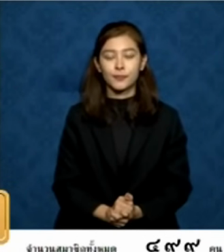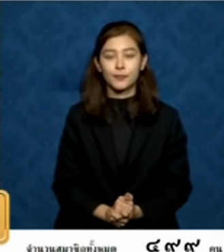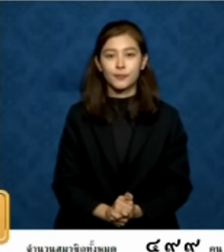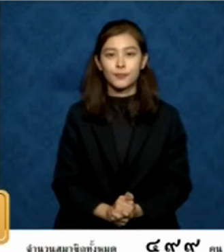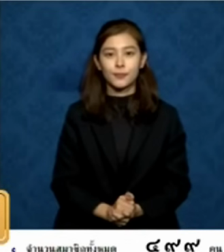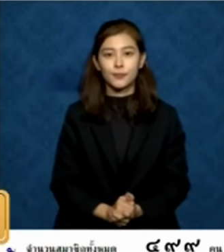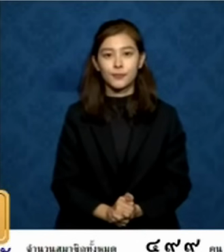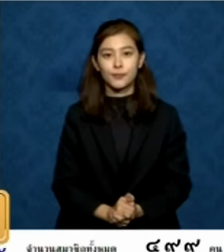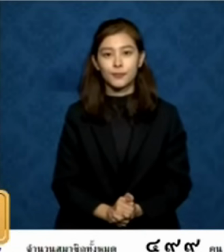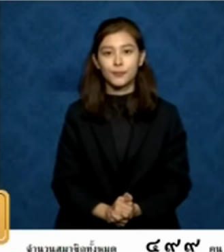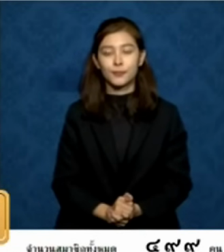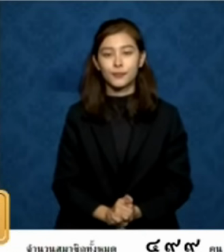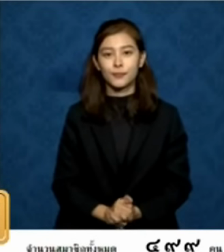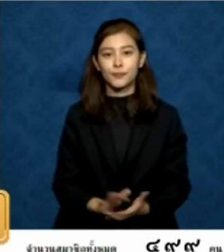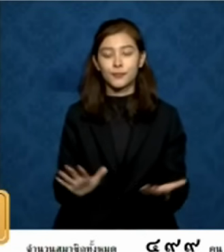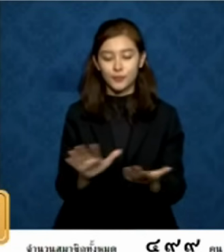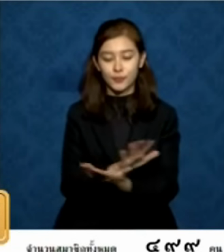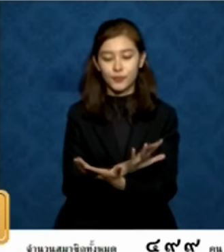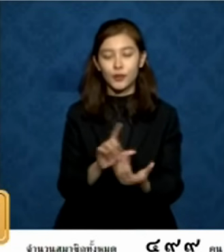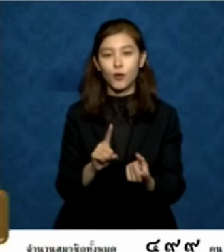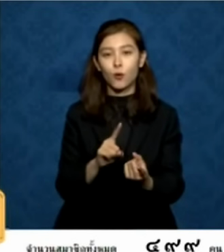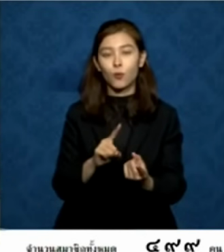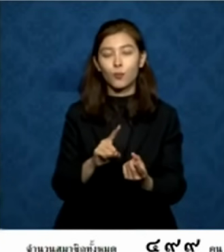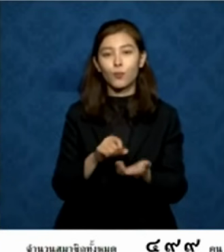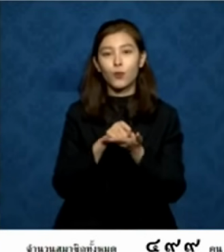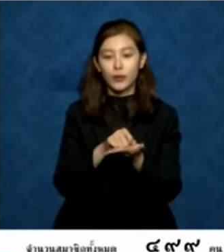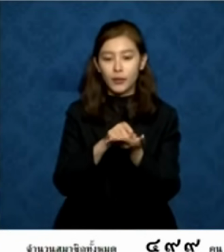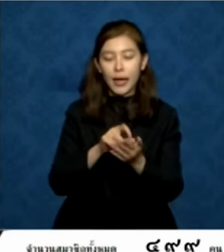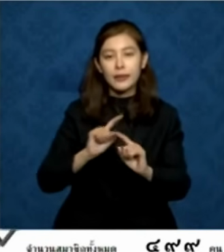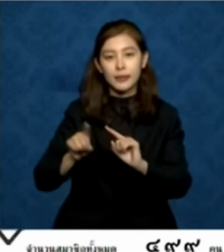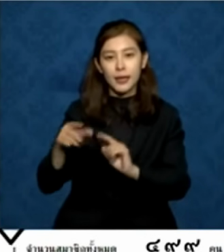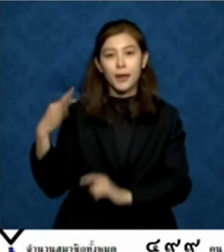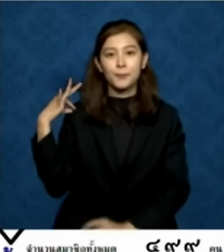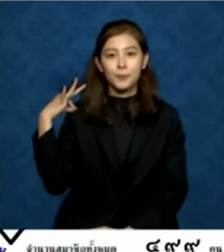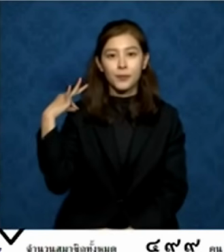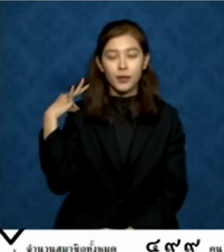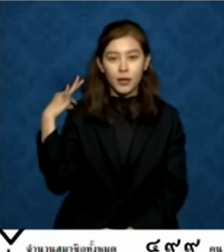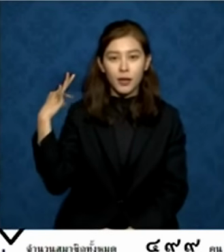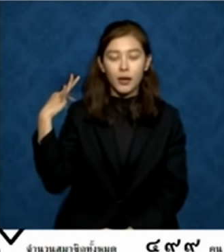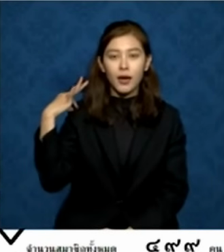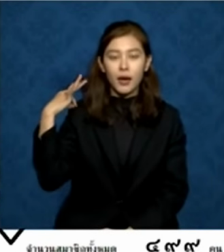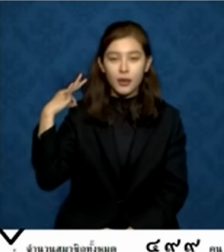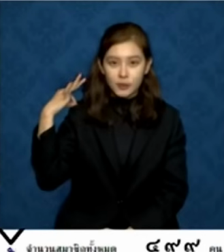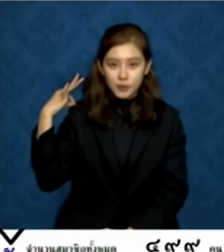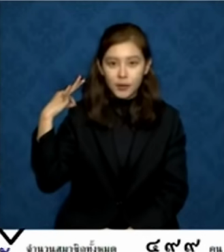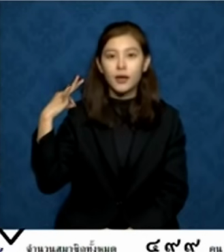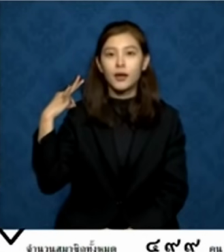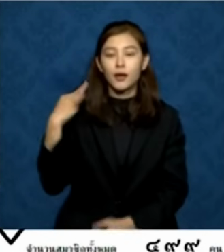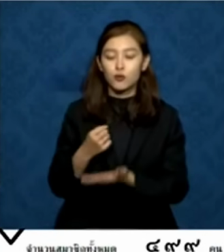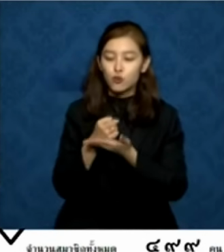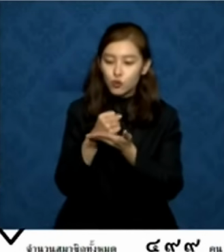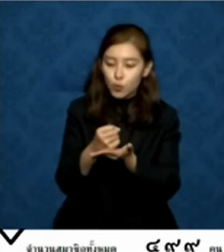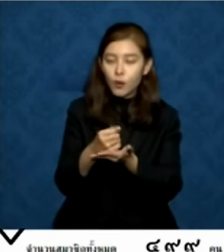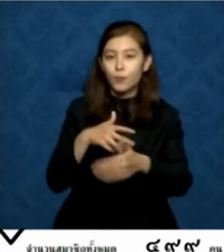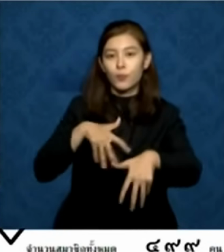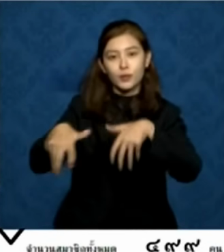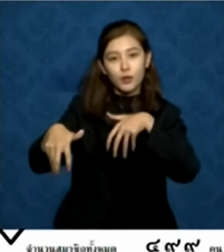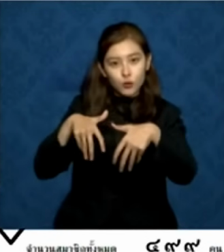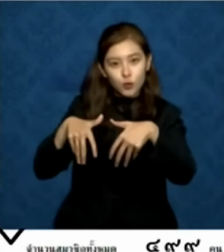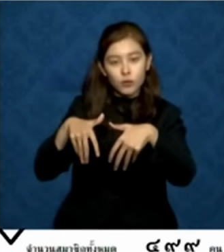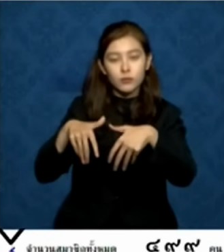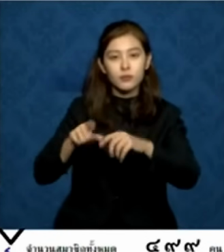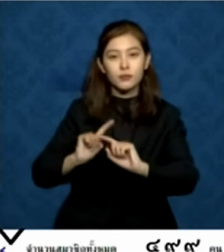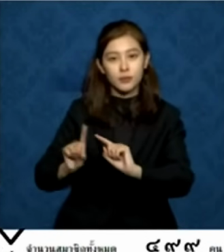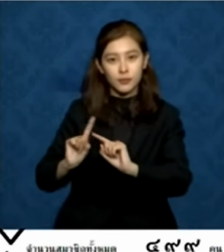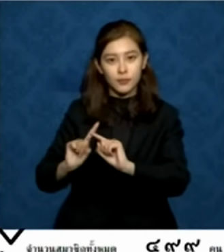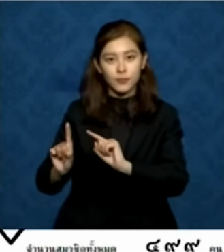ององค์การสวัสดิการสังคมอาสาสมัครเครือข่ายและภาคประชาชนพัฒน